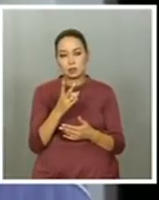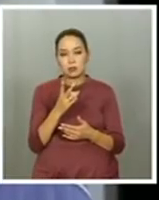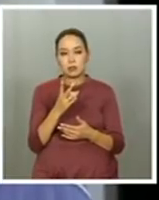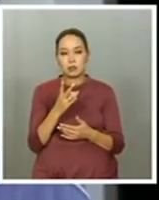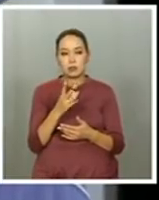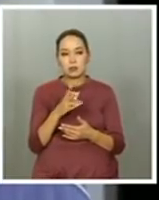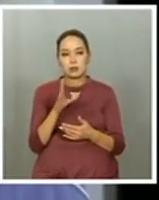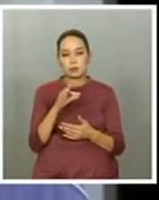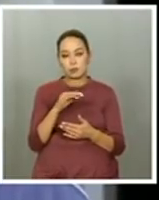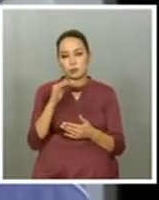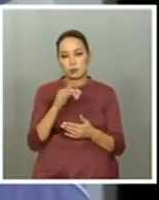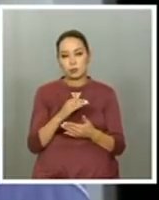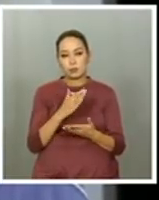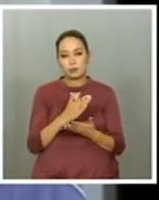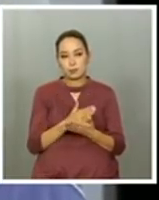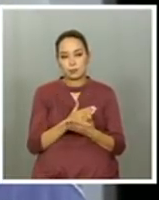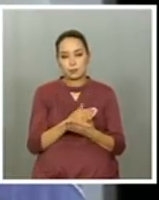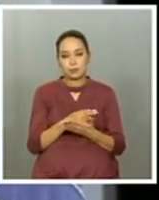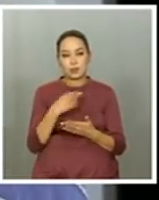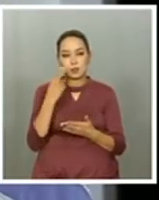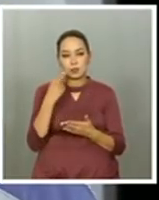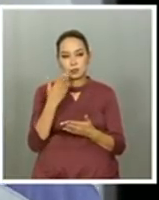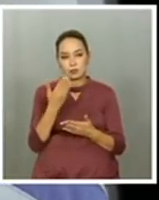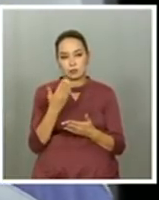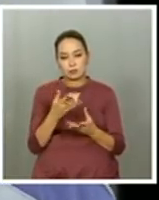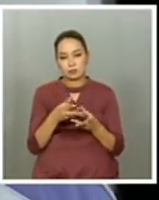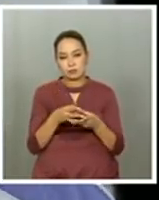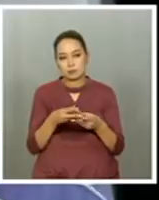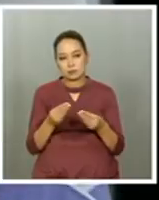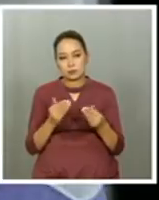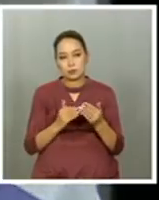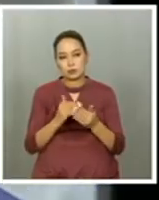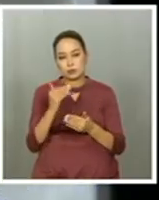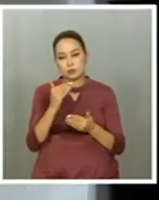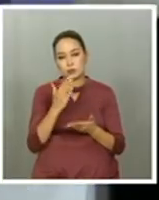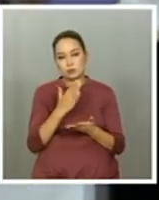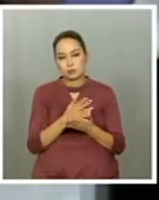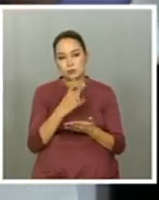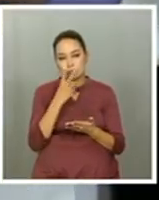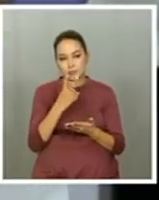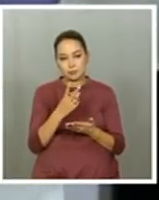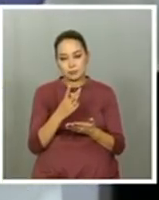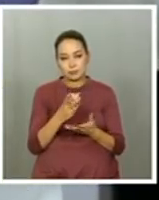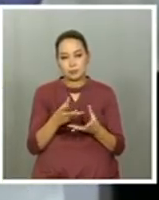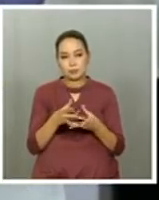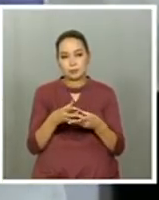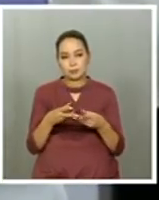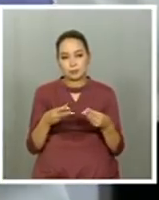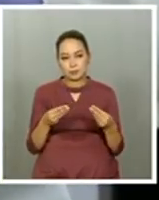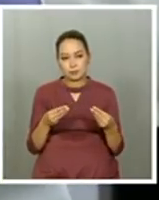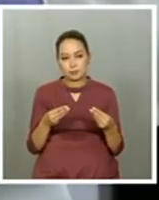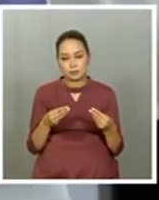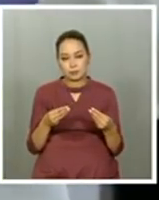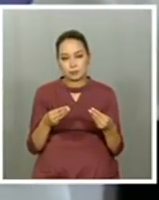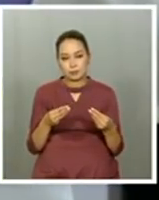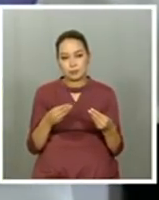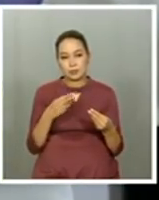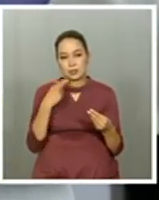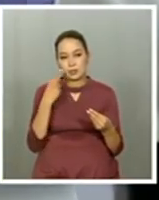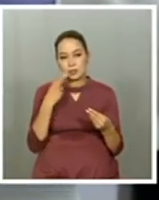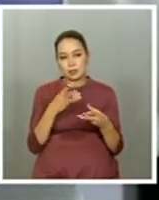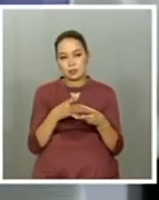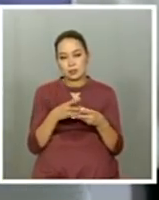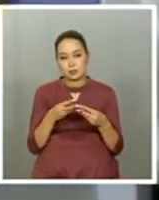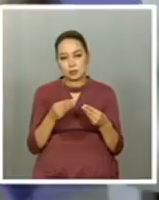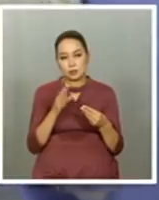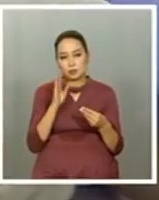төмен. Сондықтан спирт ертіндісі жоғары тұрғанын көруімізге болады. Ертіндіден, яғни фуксин ертіндісі астында